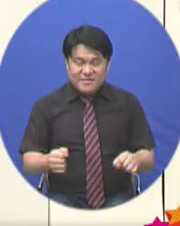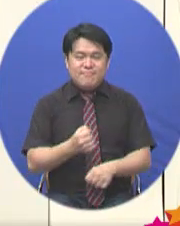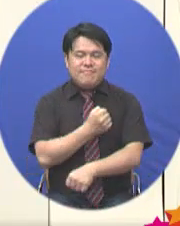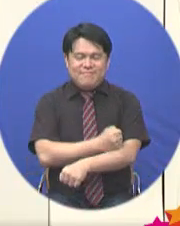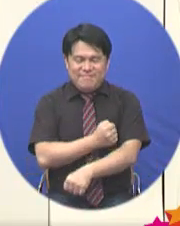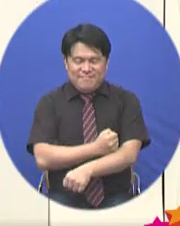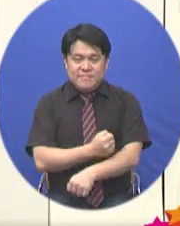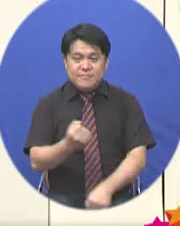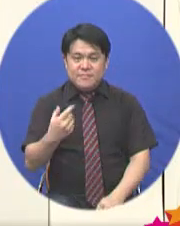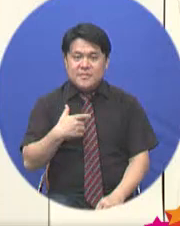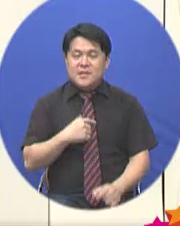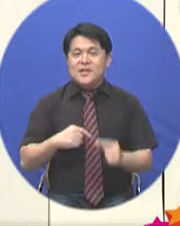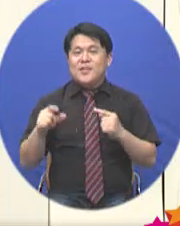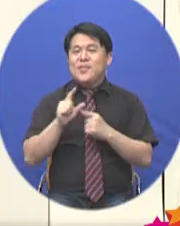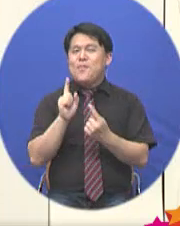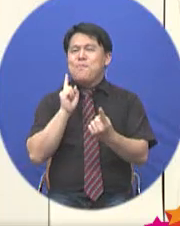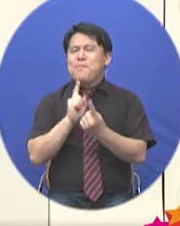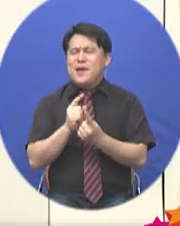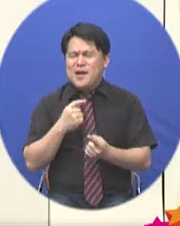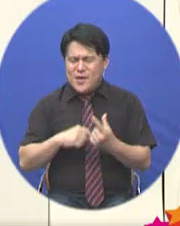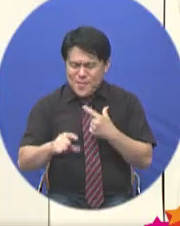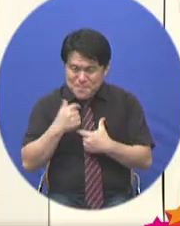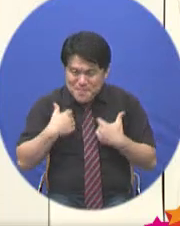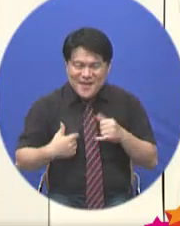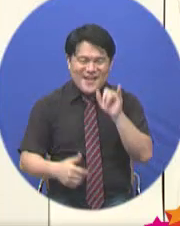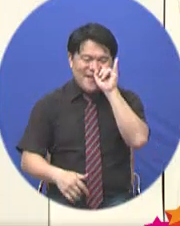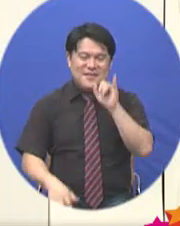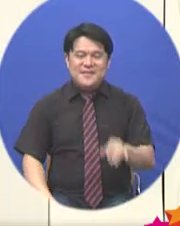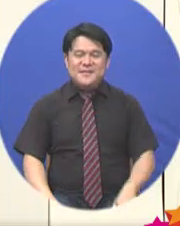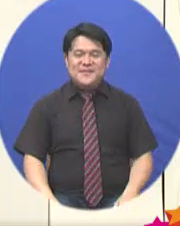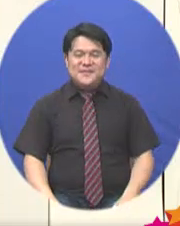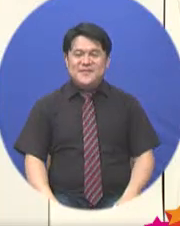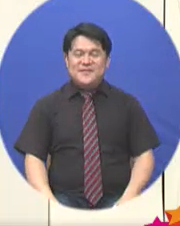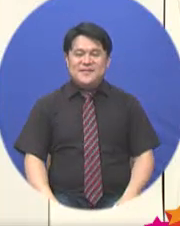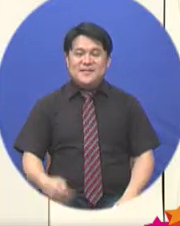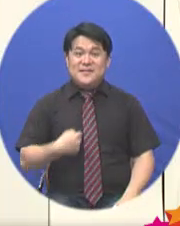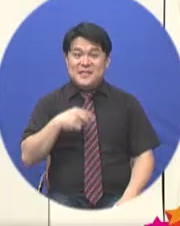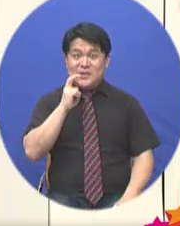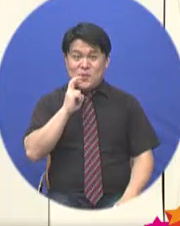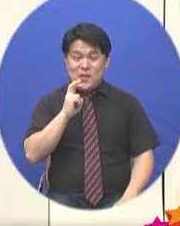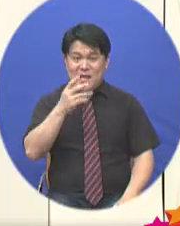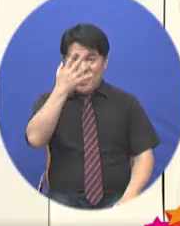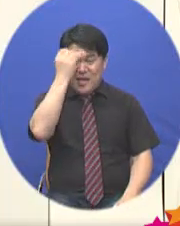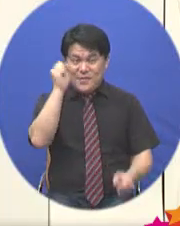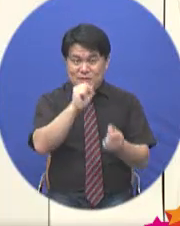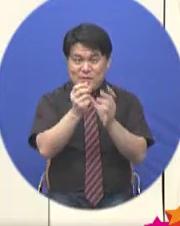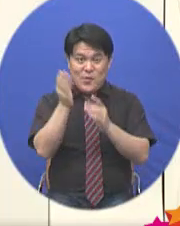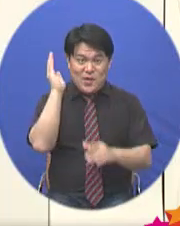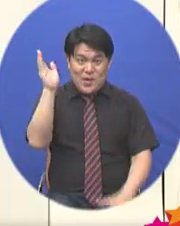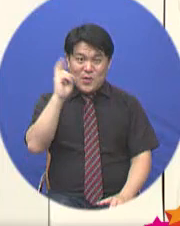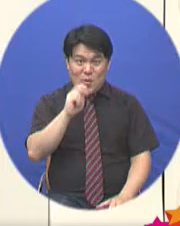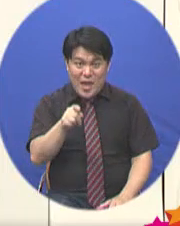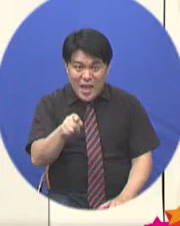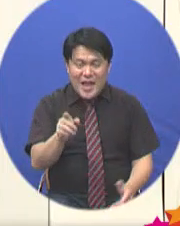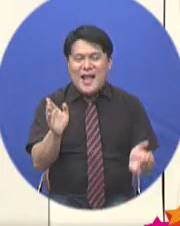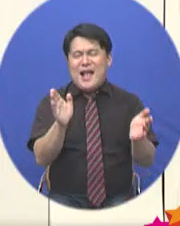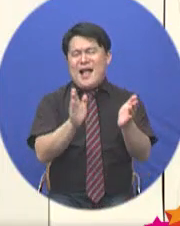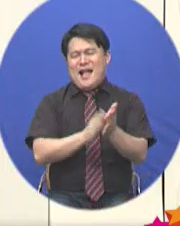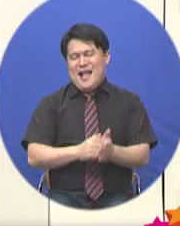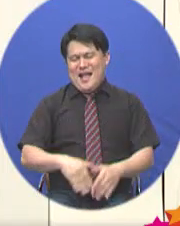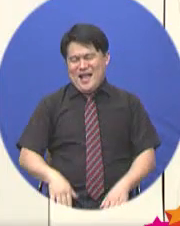수고하십니다. 저는 아유, 더 반갑습니다. 그러게요. 네, 오늘 지네 노래 한미꽃을 불러주셔서. 예예예. 예, 예.